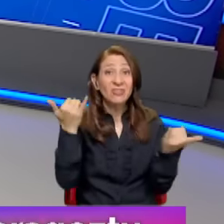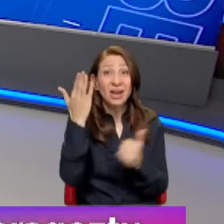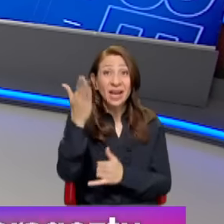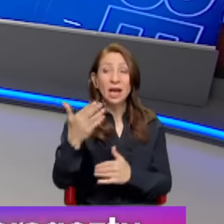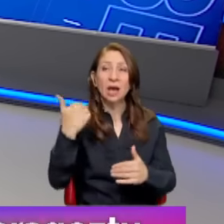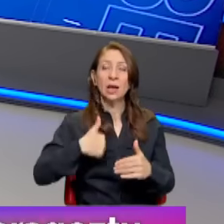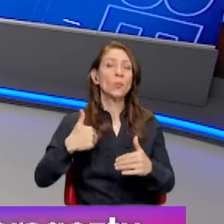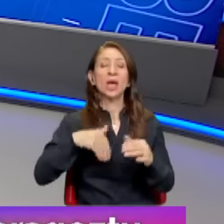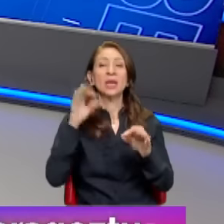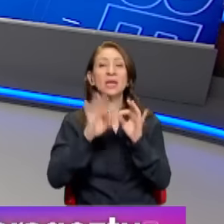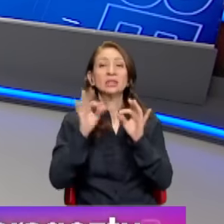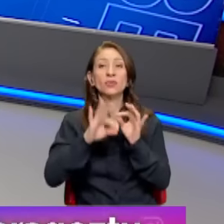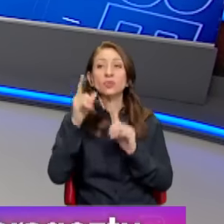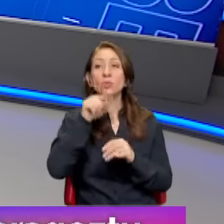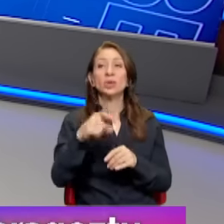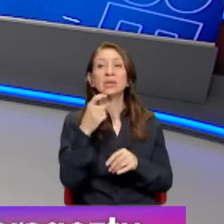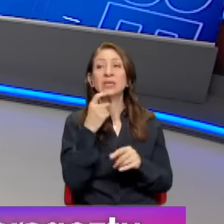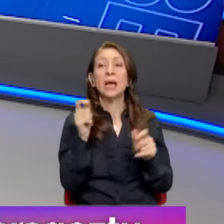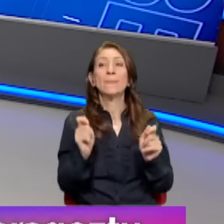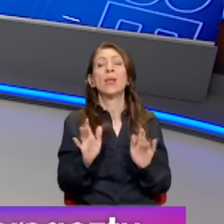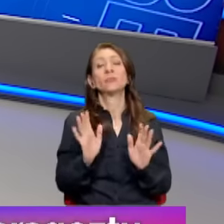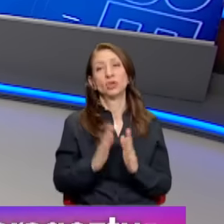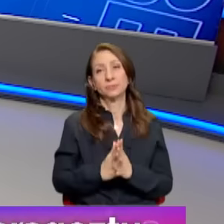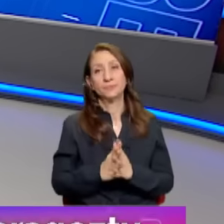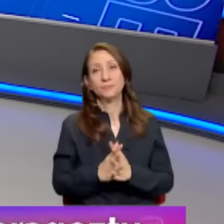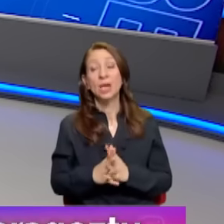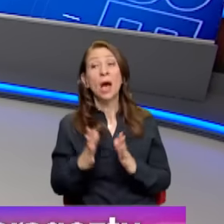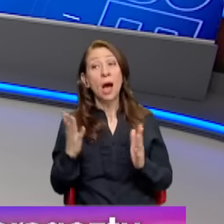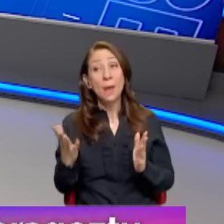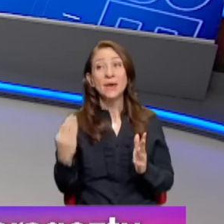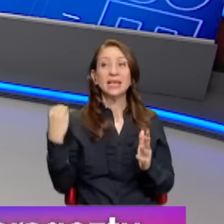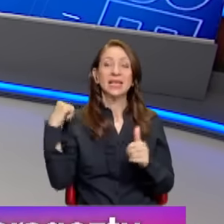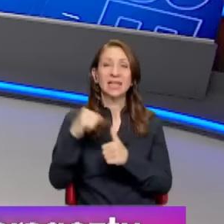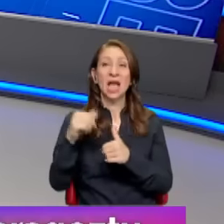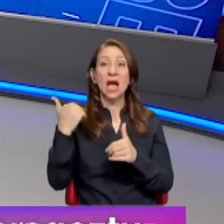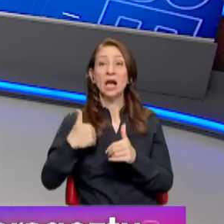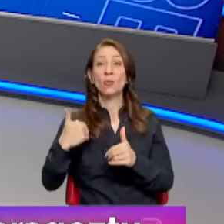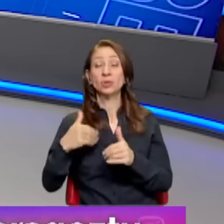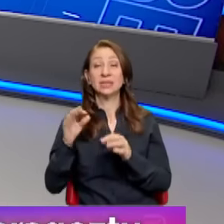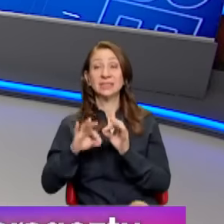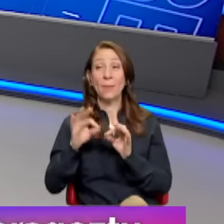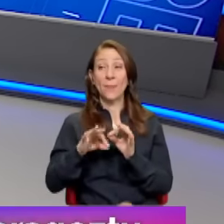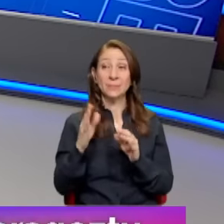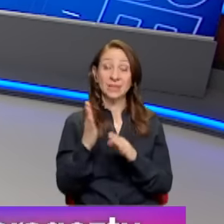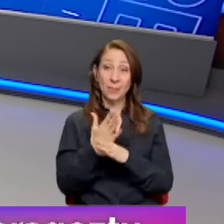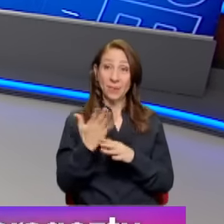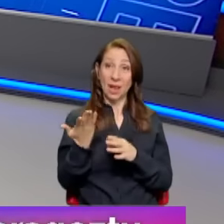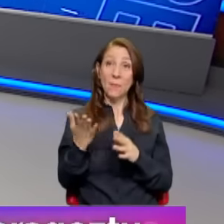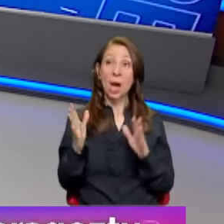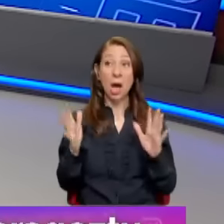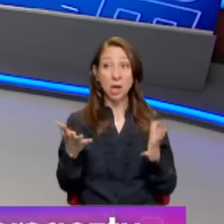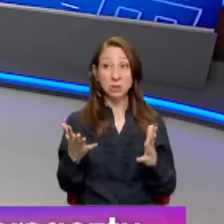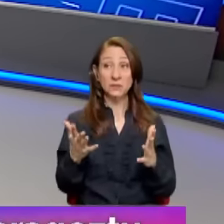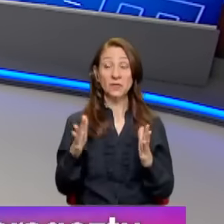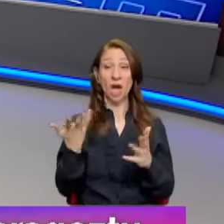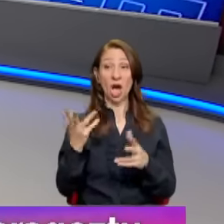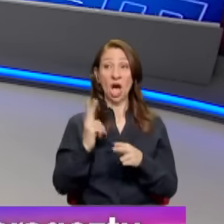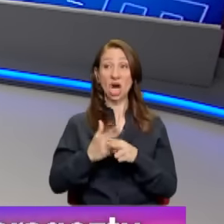kamuda tasarruf nedeniyle Bu yıl yapılamayacak ama yine kamuda tasarruf sebebiyle mi artık ya da